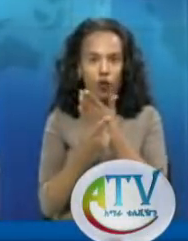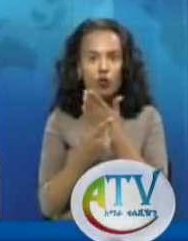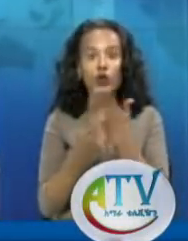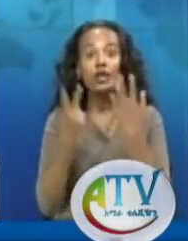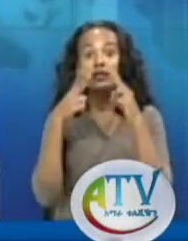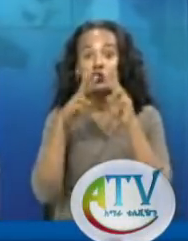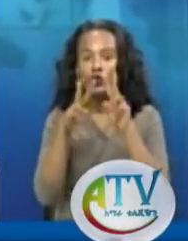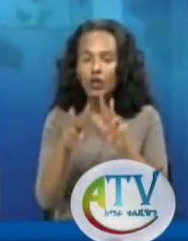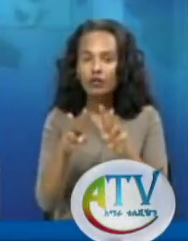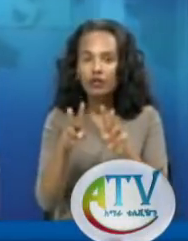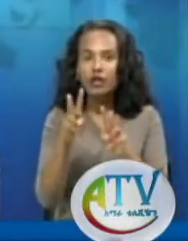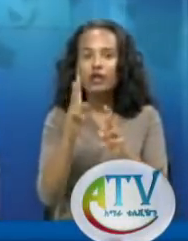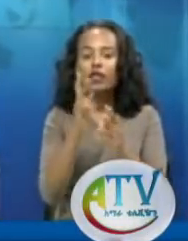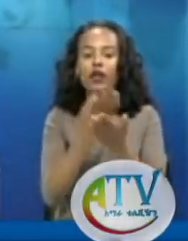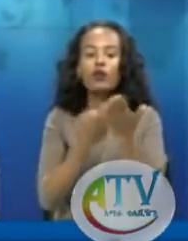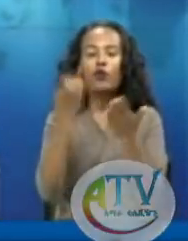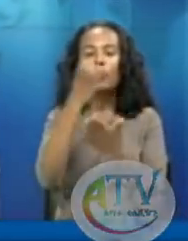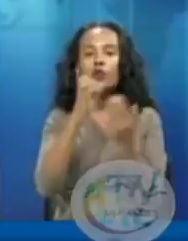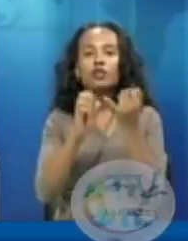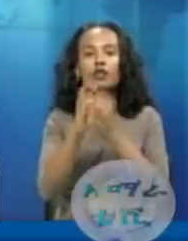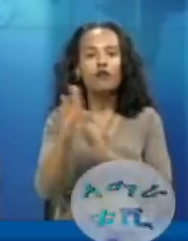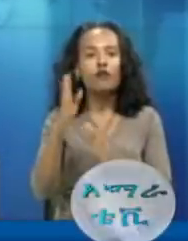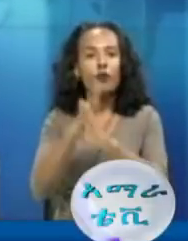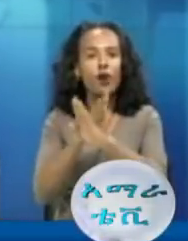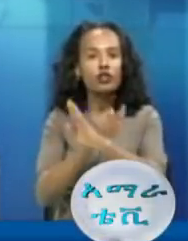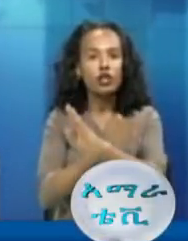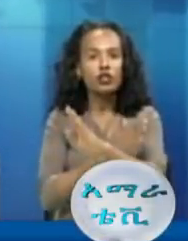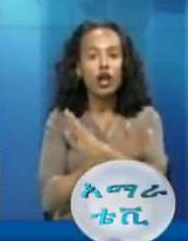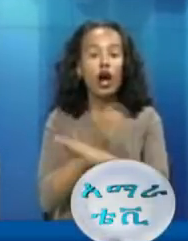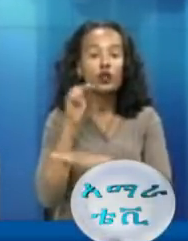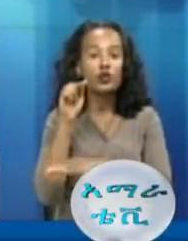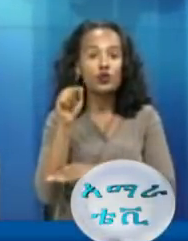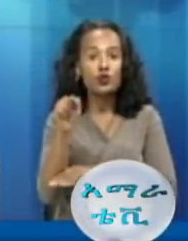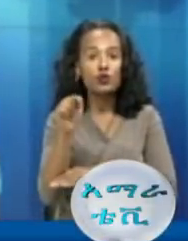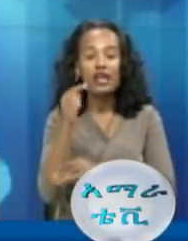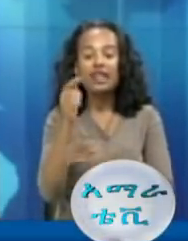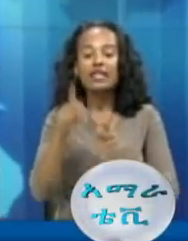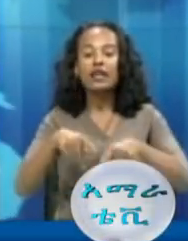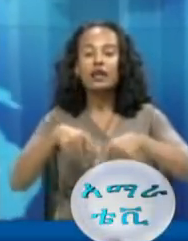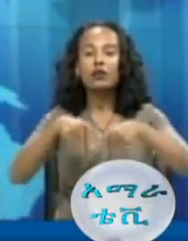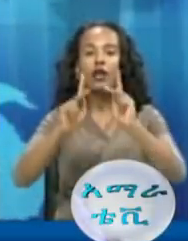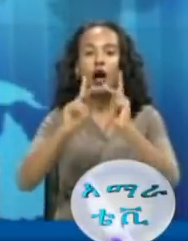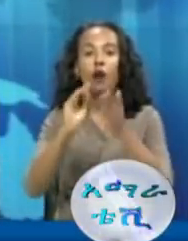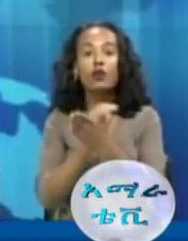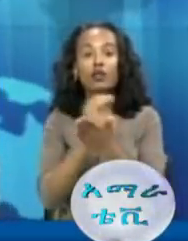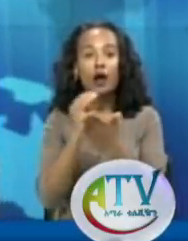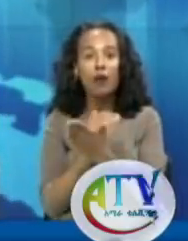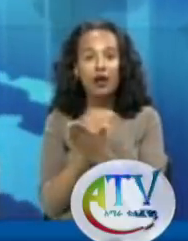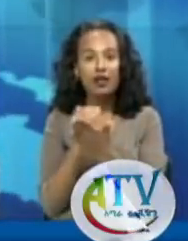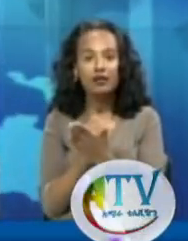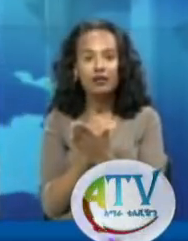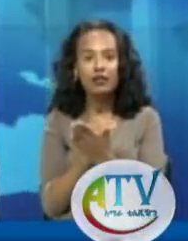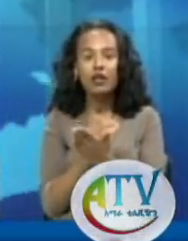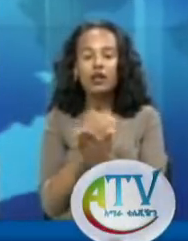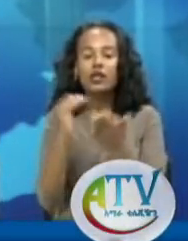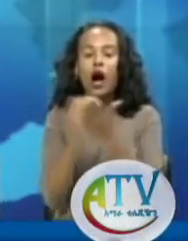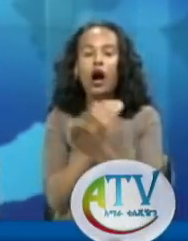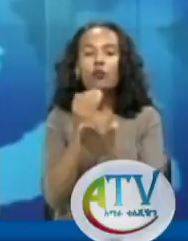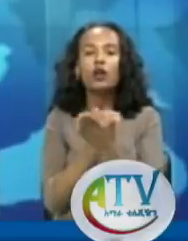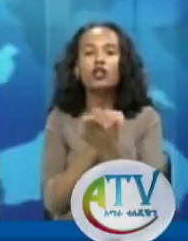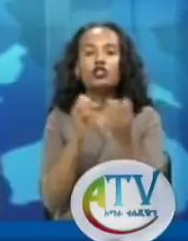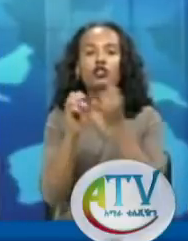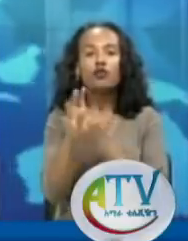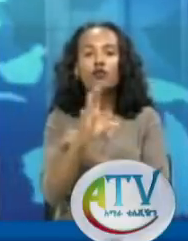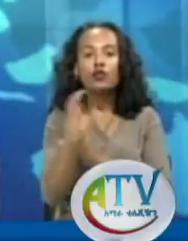ደግሞ የኢኮኖሚ ዘርፍ ማሻሻያ ነው። እርሱም የግብርና ምርታማነትን፣ የአምራች ዘርፉንና